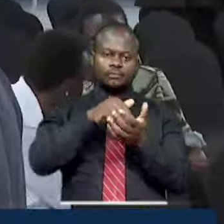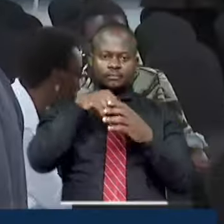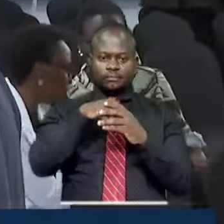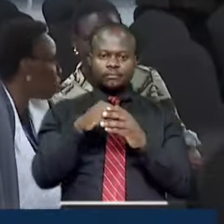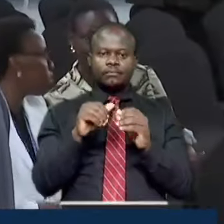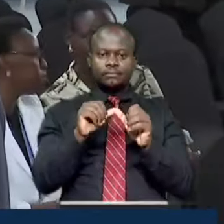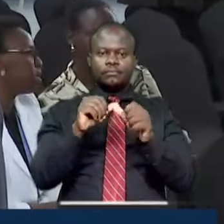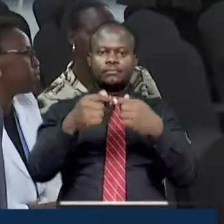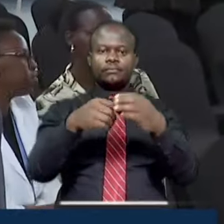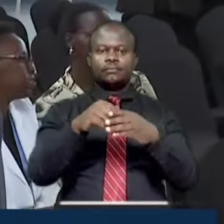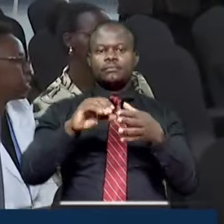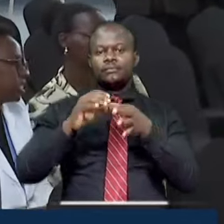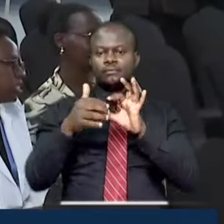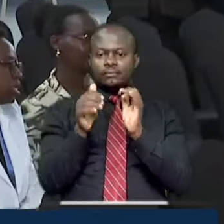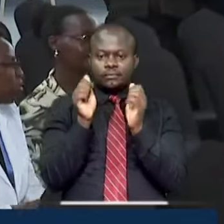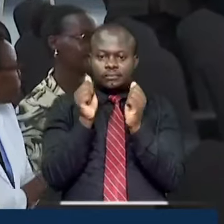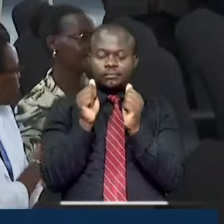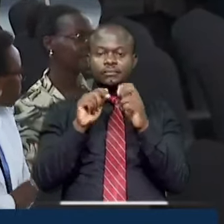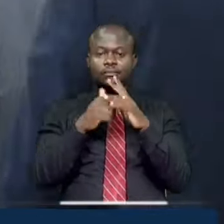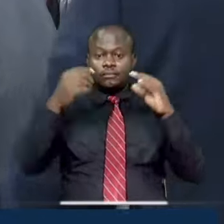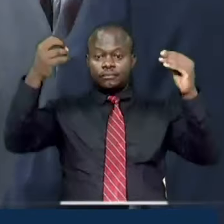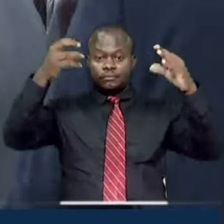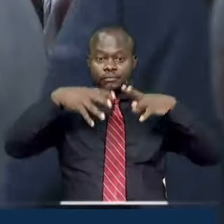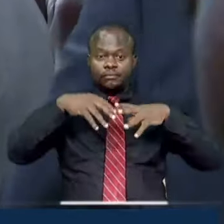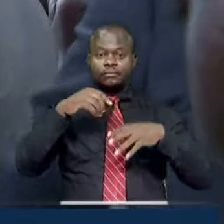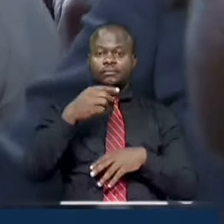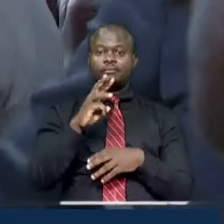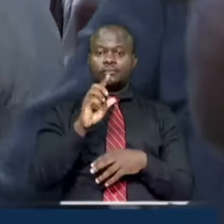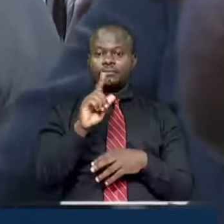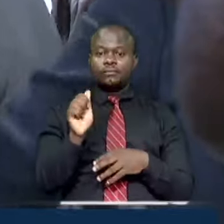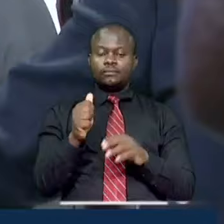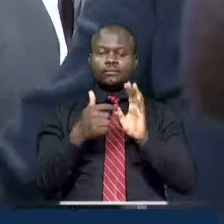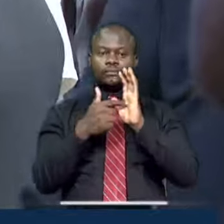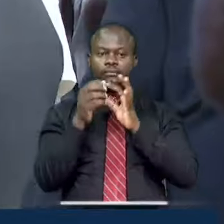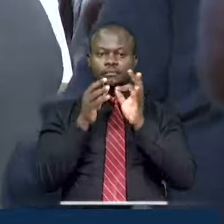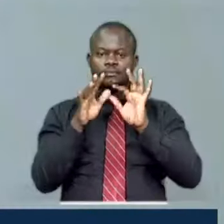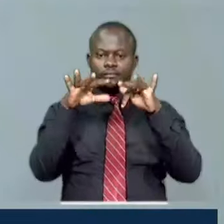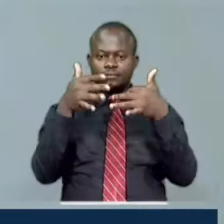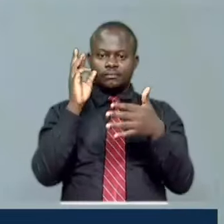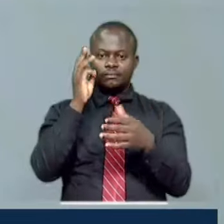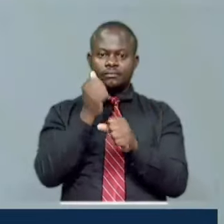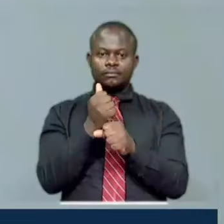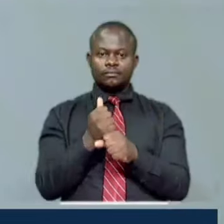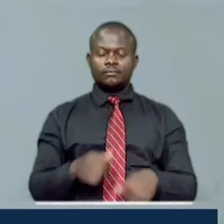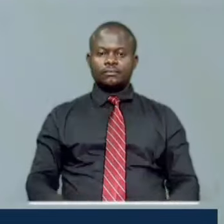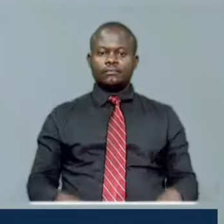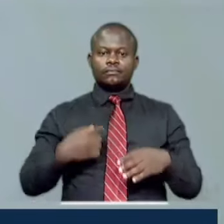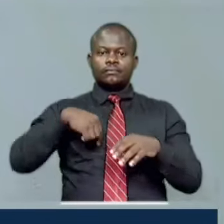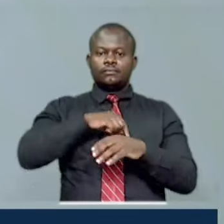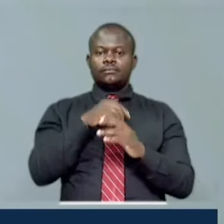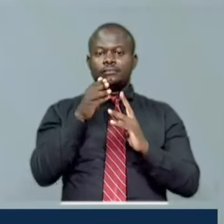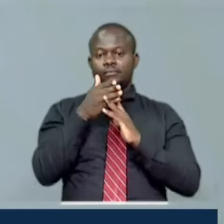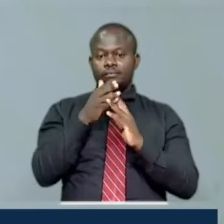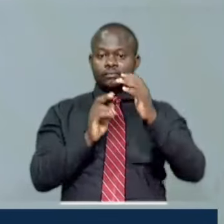Cooling and Cold Chain cyatangijwe ku mugaragaro, Gwiza Carol arasobanura uburyo bizakorwa. Nitwe kiraro hagati